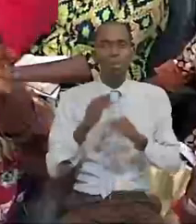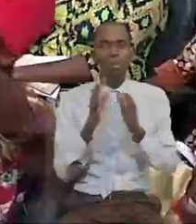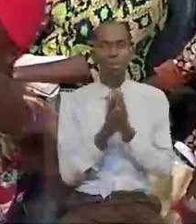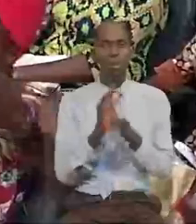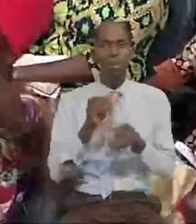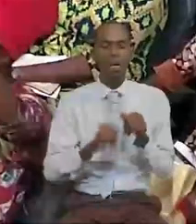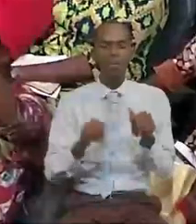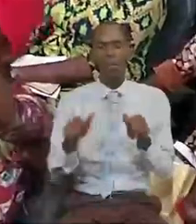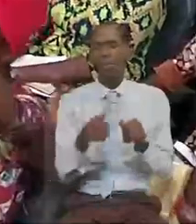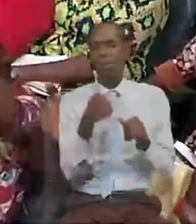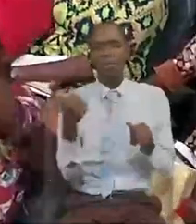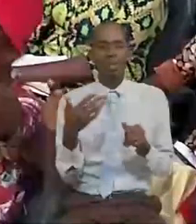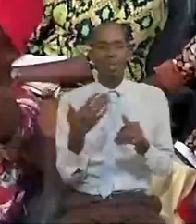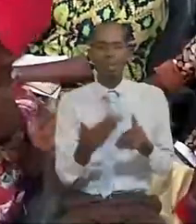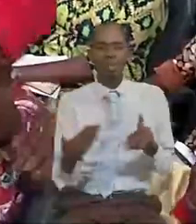vie.